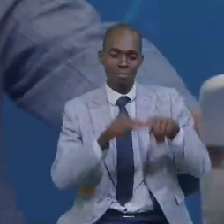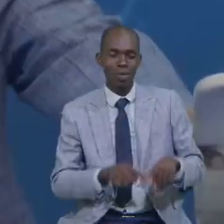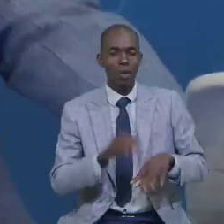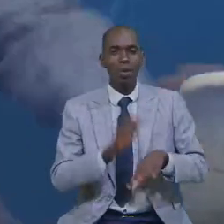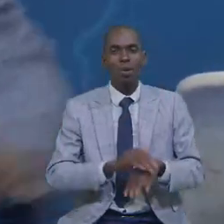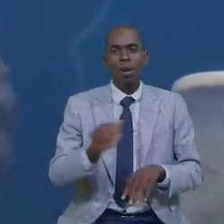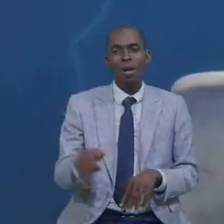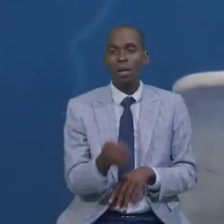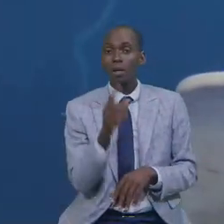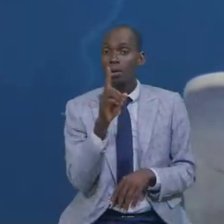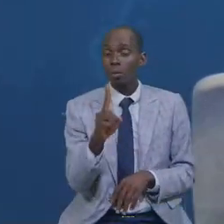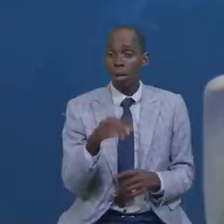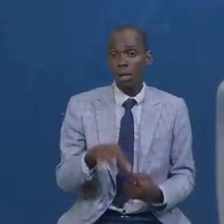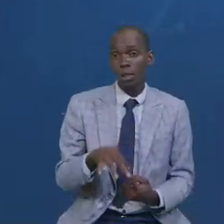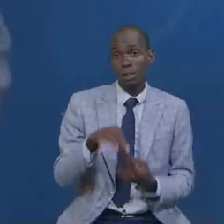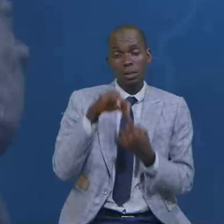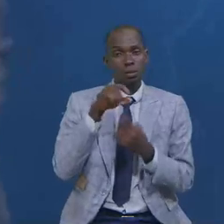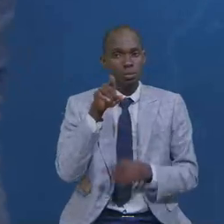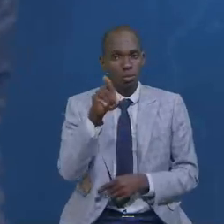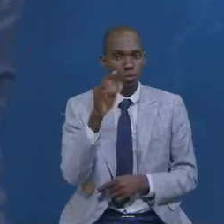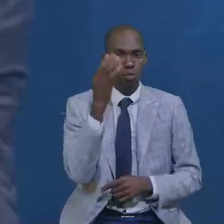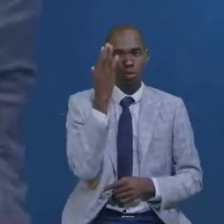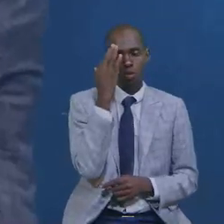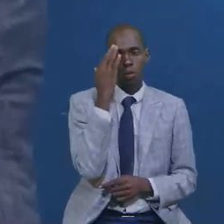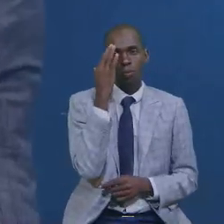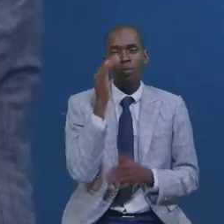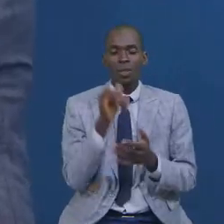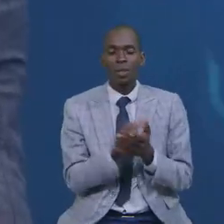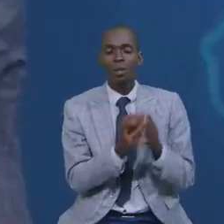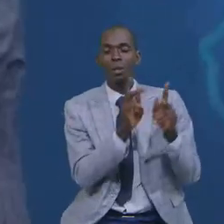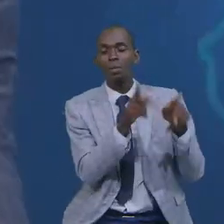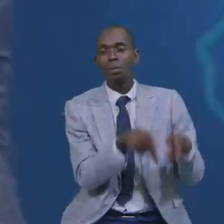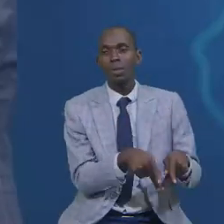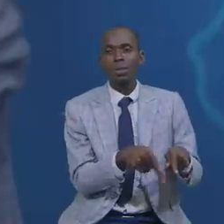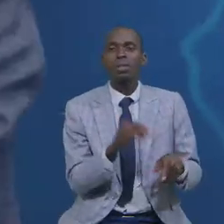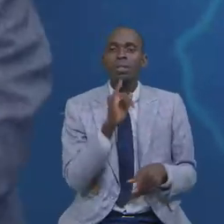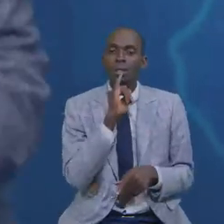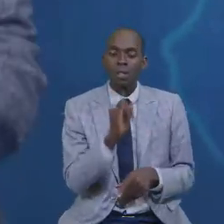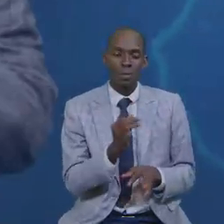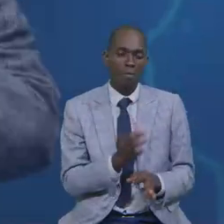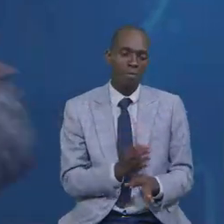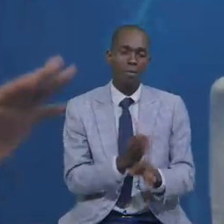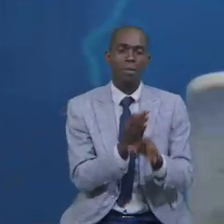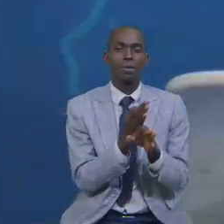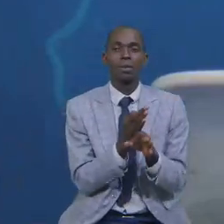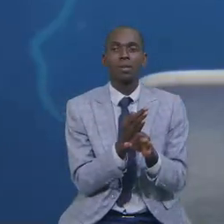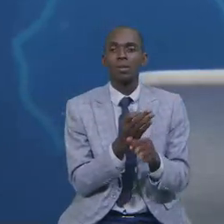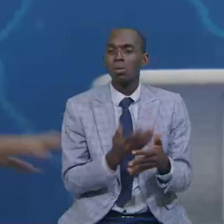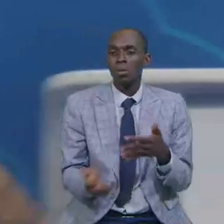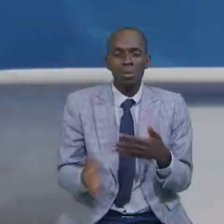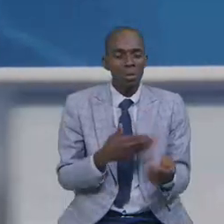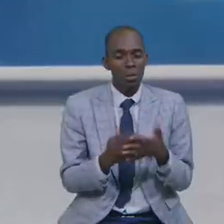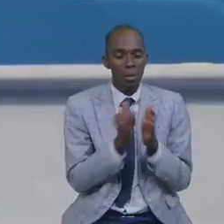compter sur quelqu'un de ce genre à moins que tu saches que cette personne est fidèle